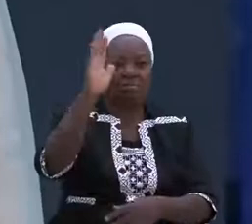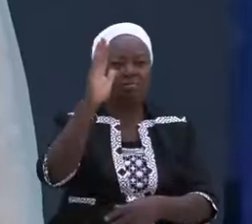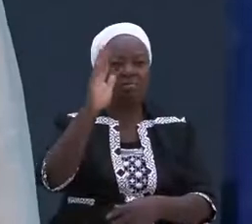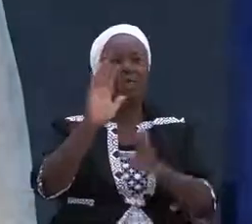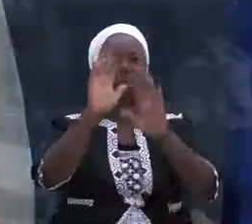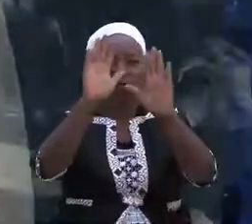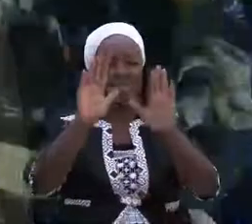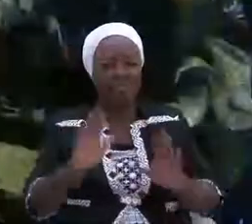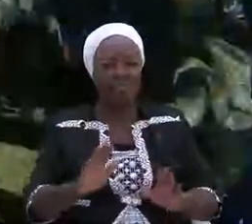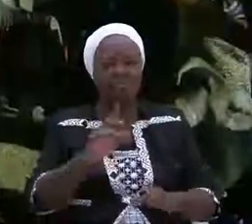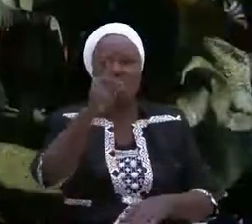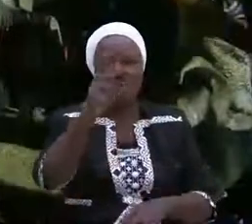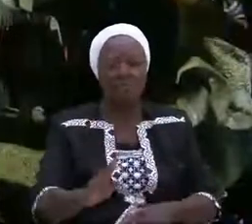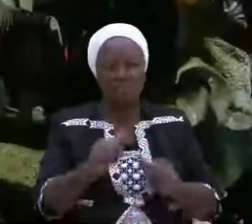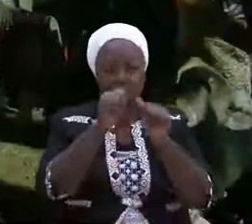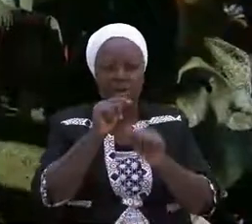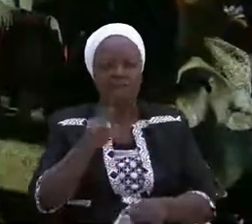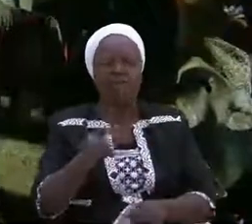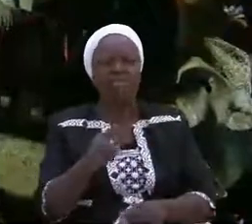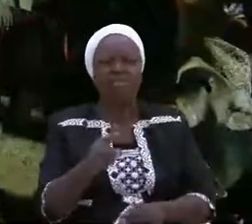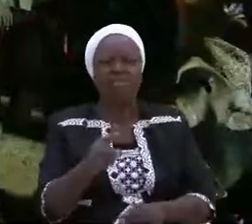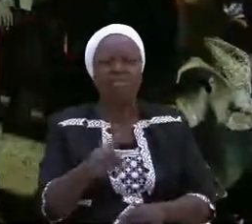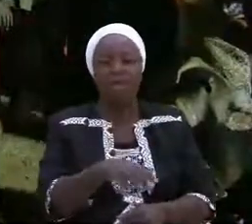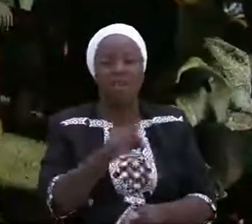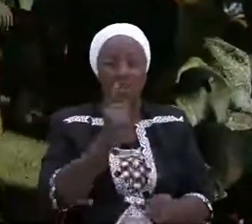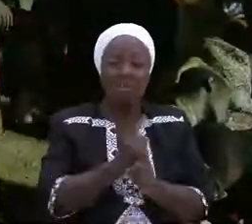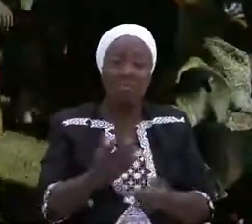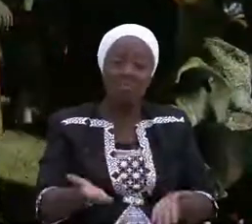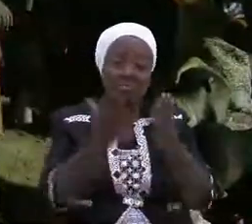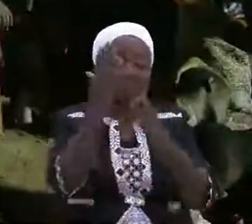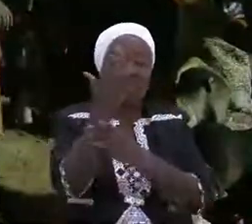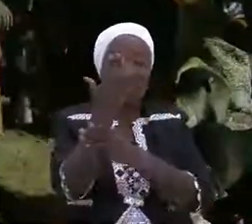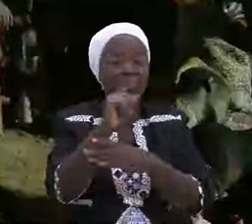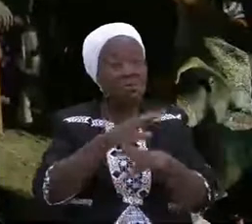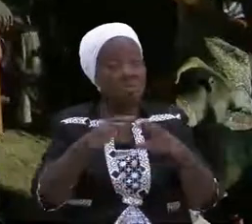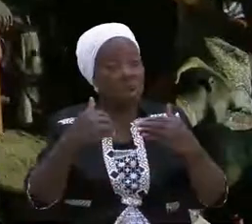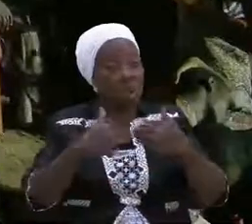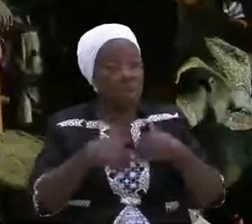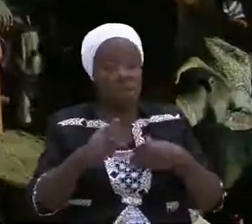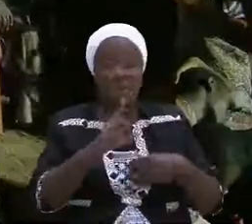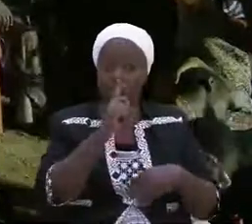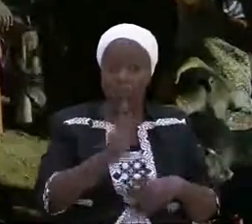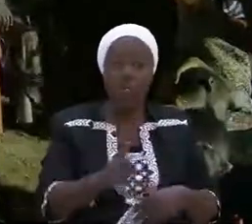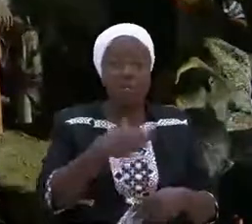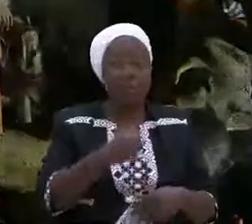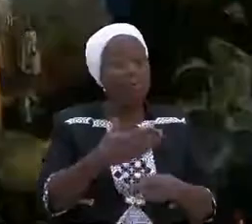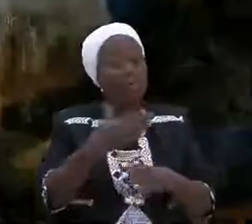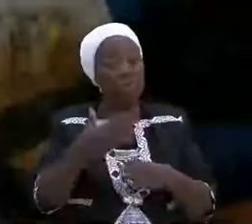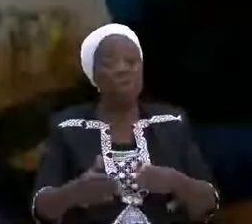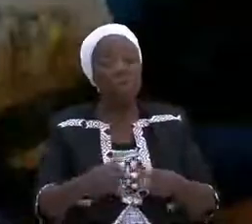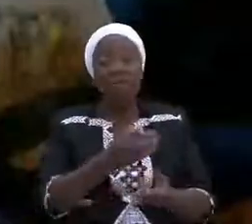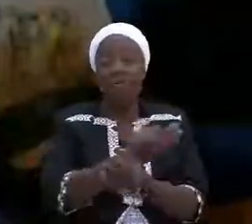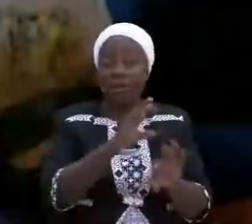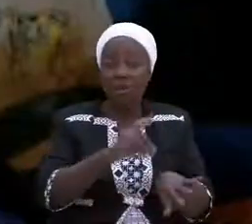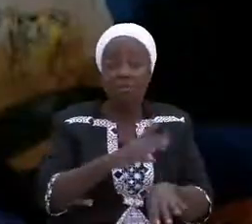que Dieu vous bénisse, lève ta main, partout où tu es, Tu n'as pas l'assurance de la liberté totale.